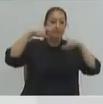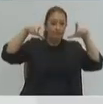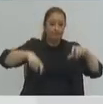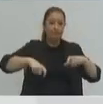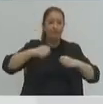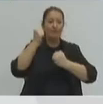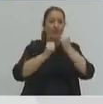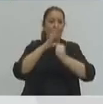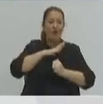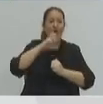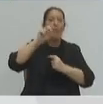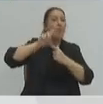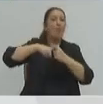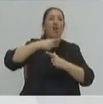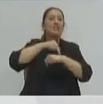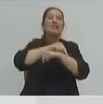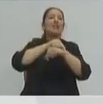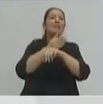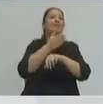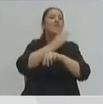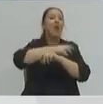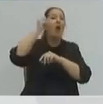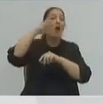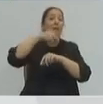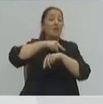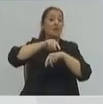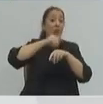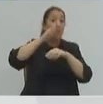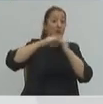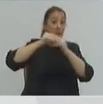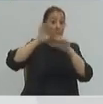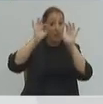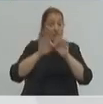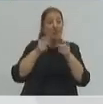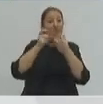AK Parti döneminde çizilen, yapımına başlanan ve